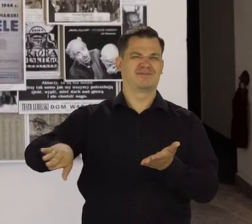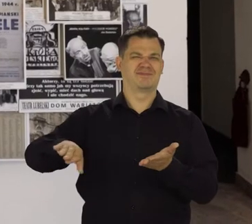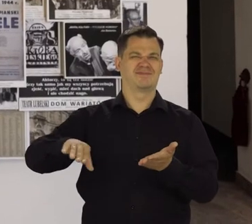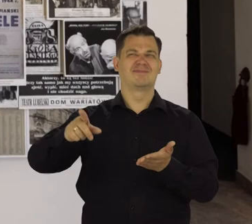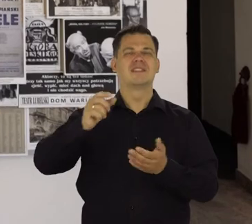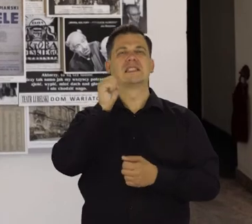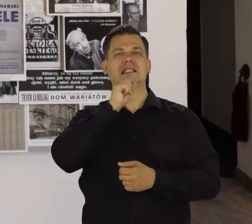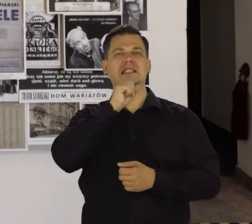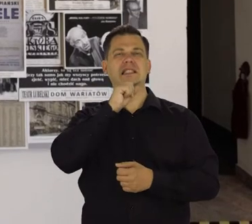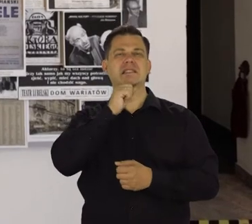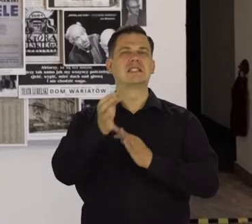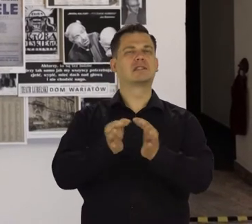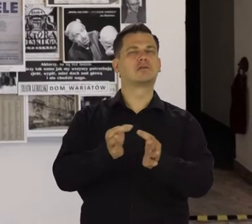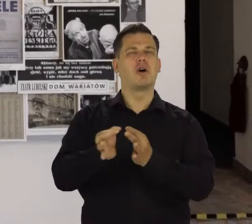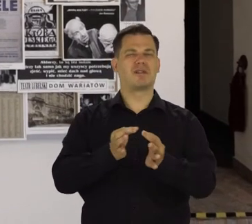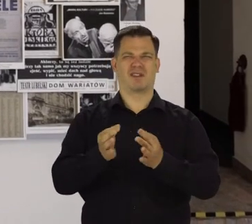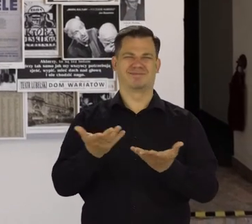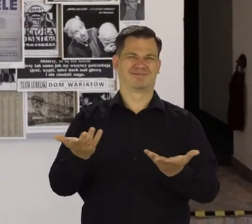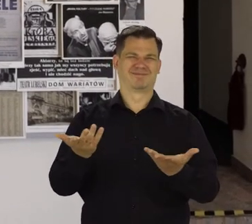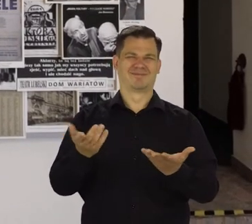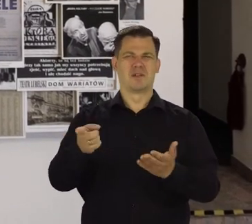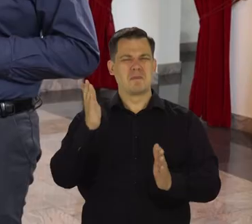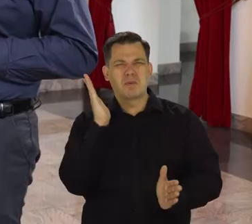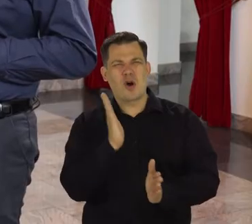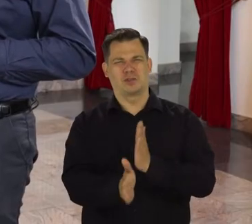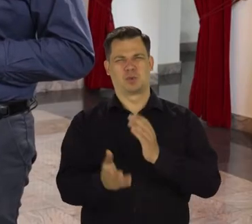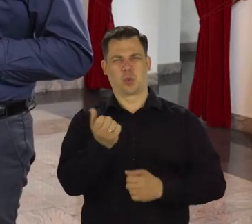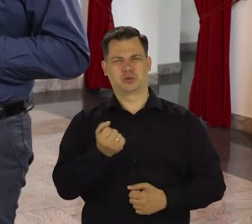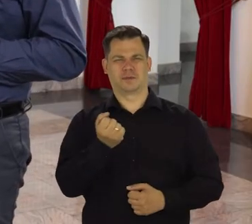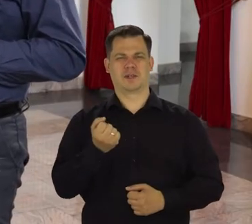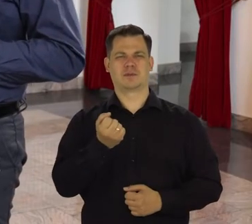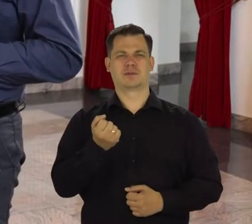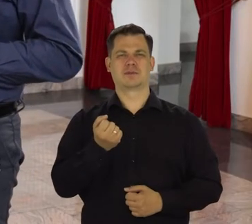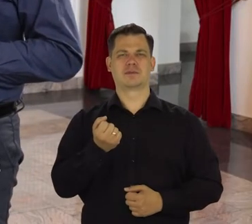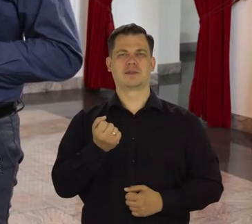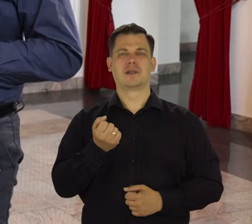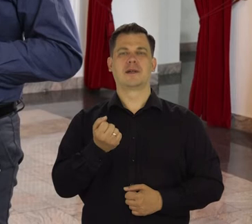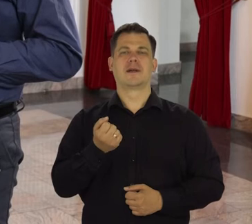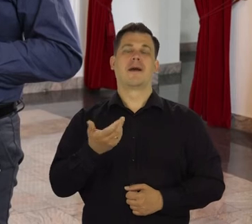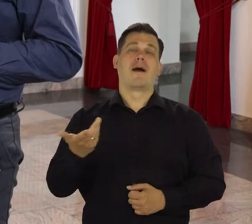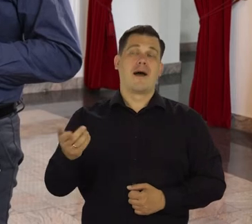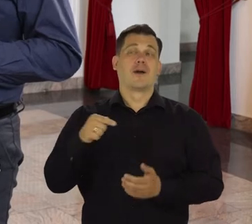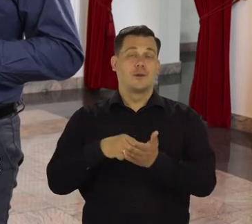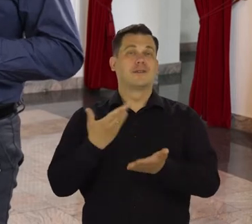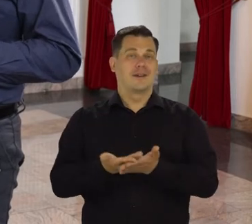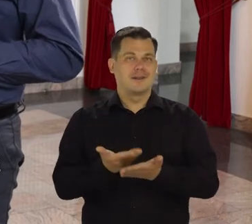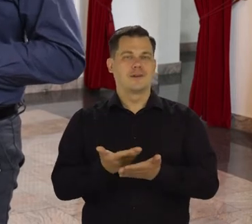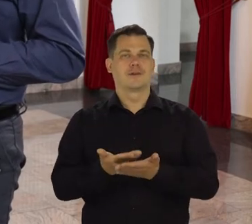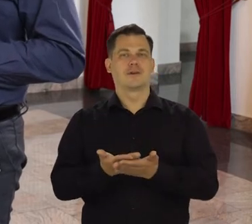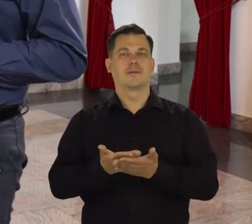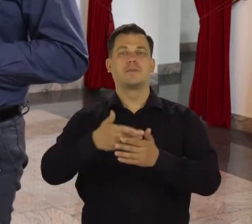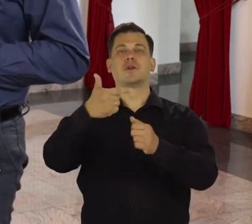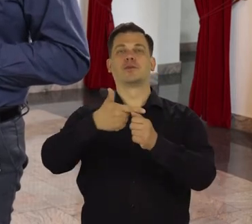odrzucono architekturę historyzującą na rzecz prostszych, funkcjonalistycznych form modernistycznych. I z tego